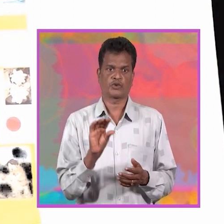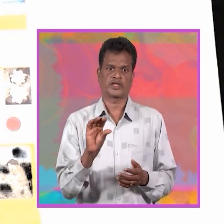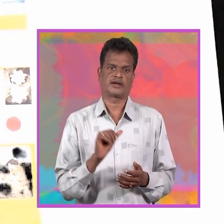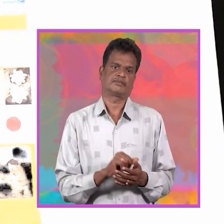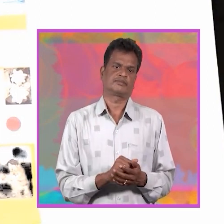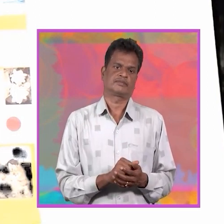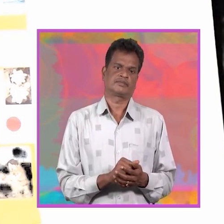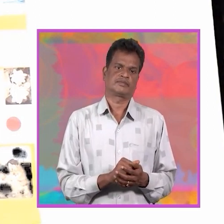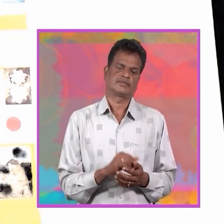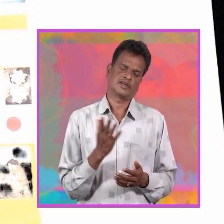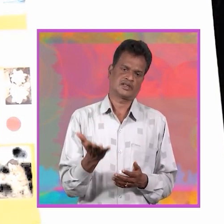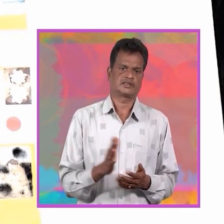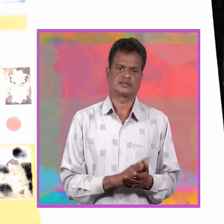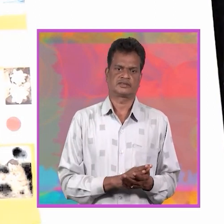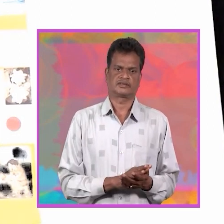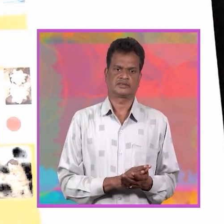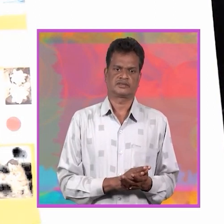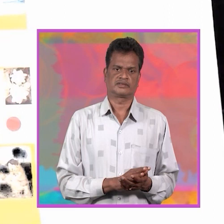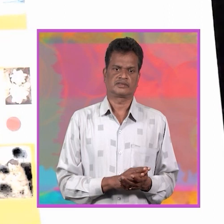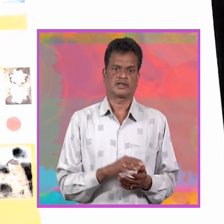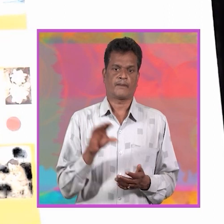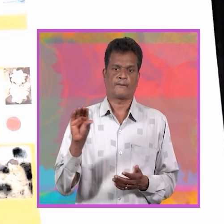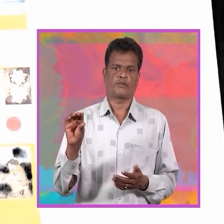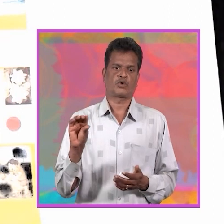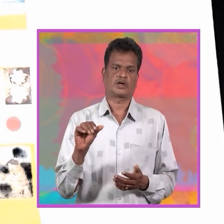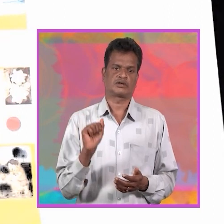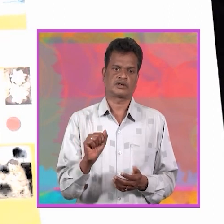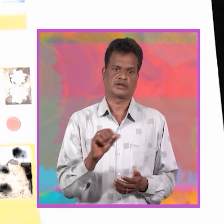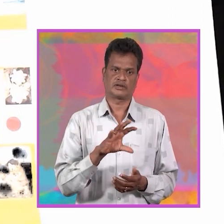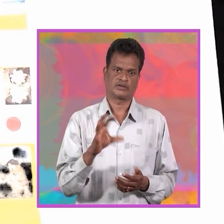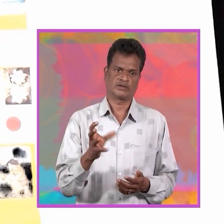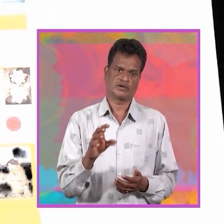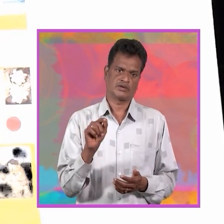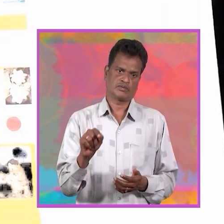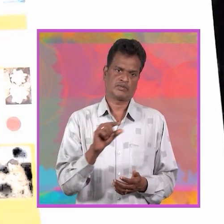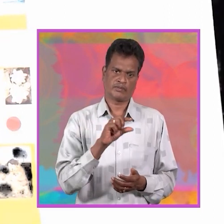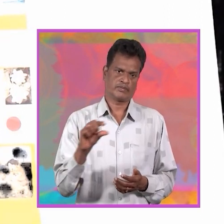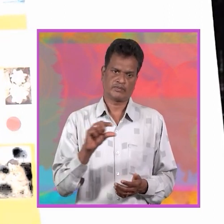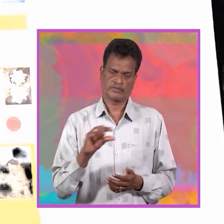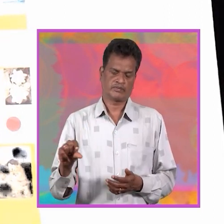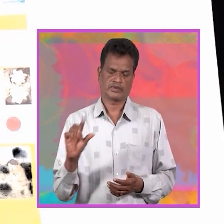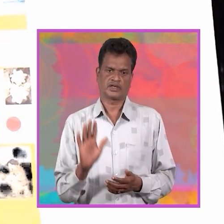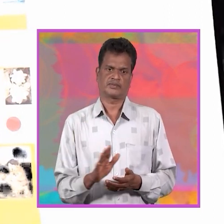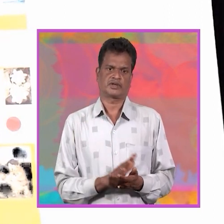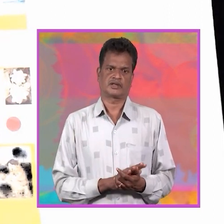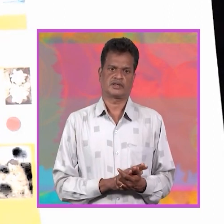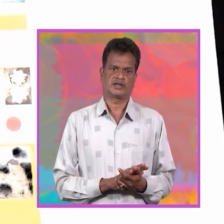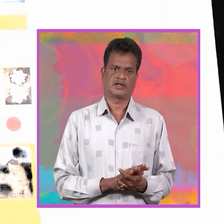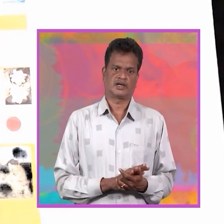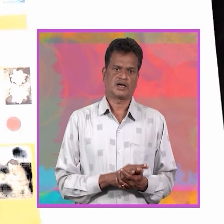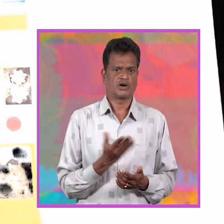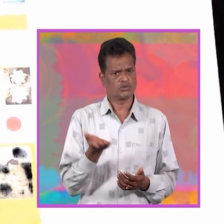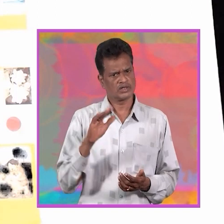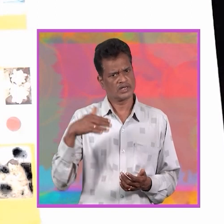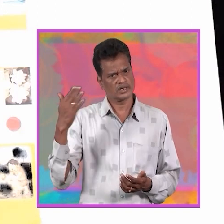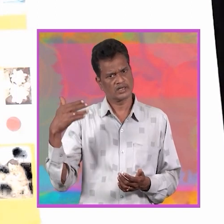சரியாக சொன்னீர்கள். இதெல்லாம் பொருளை குறிப்பதால் இதற்கு பேர் பொருட்பெயர் எனப்படும். இது இல்லாமல் இன்னும் நிறைய சொல்லலாம். நம்ம